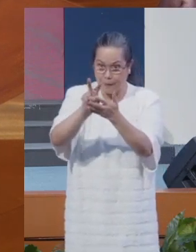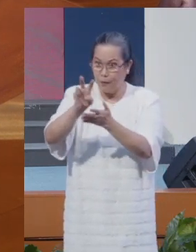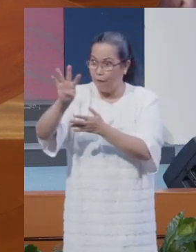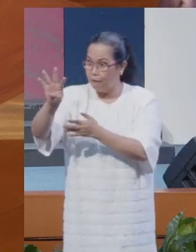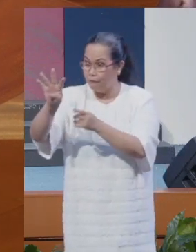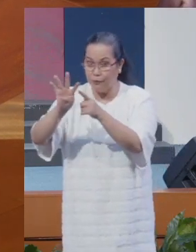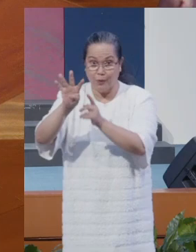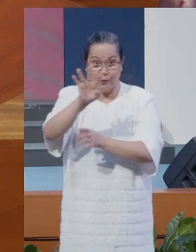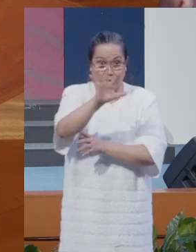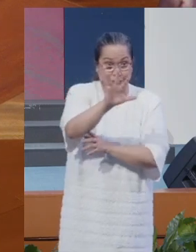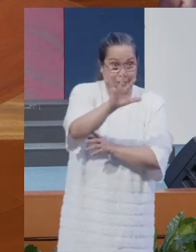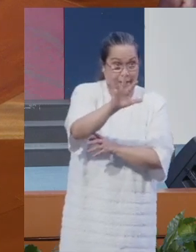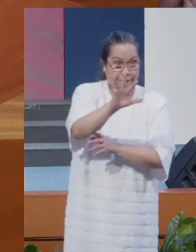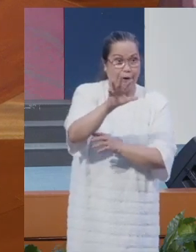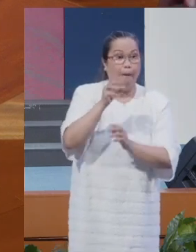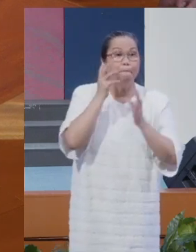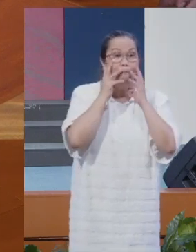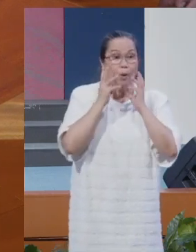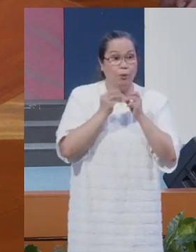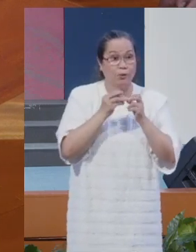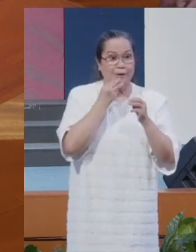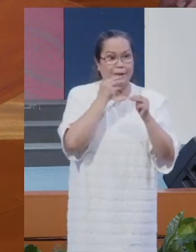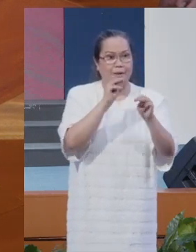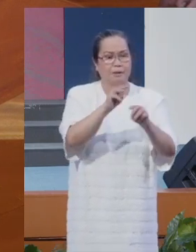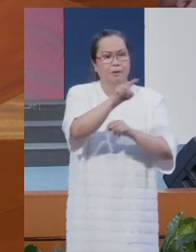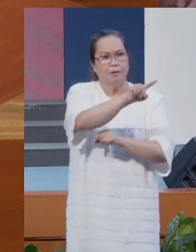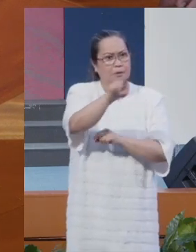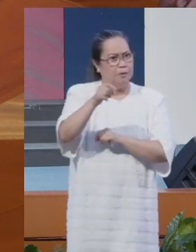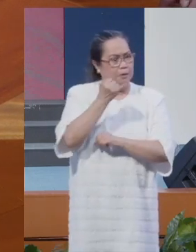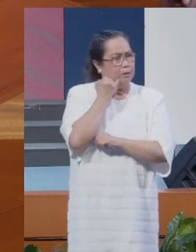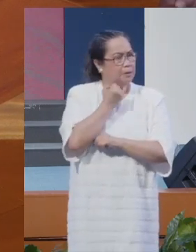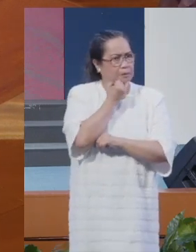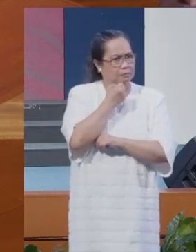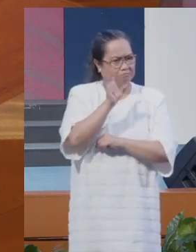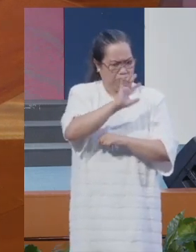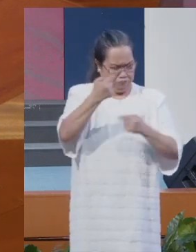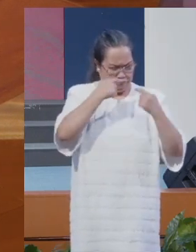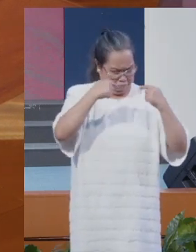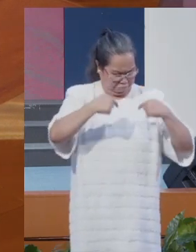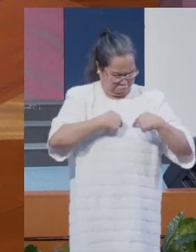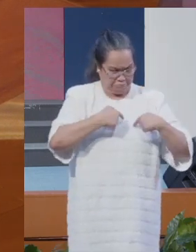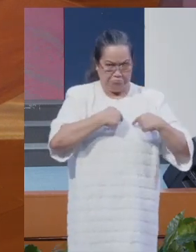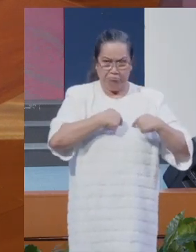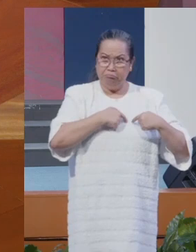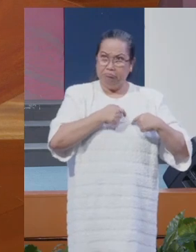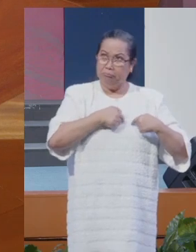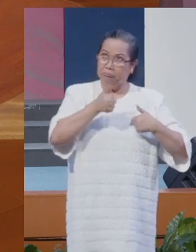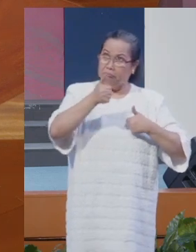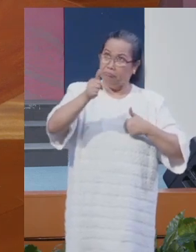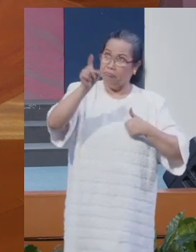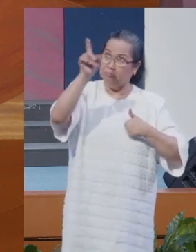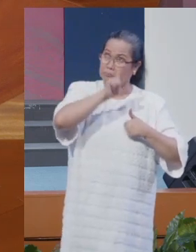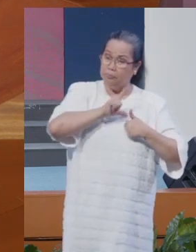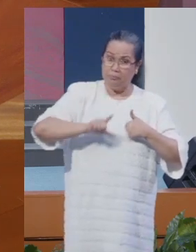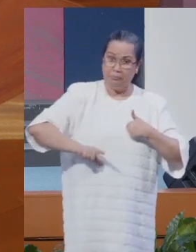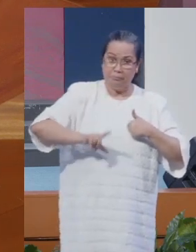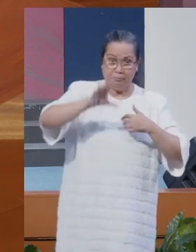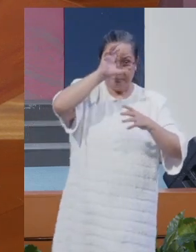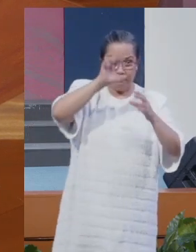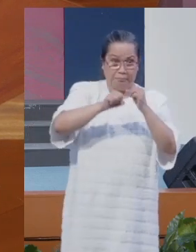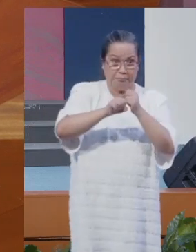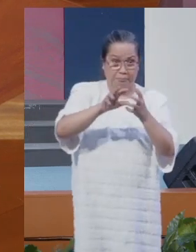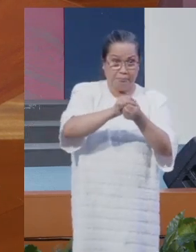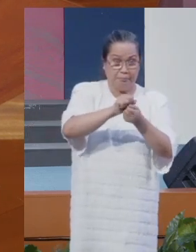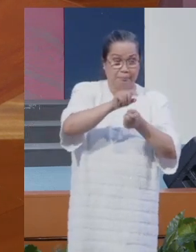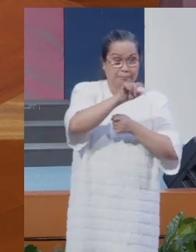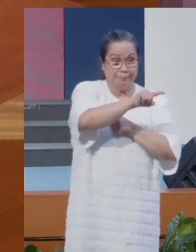5, pinaalala ni Moses sa mga Israelita, do not say in your heart, after the Lord your God has thrust them out before